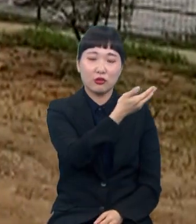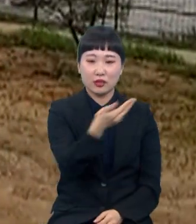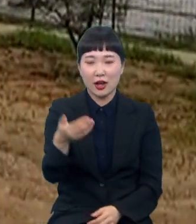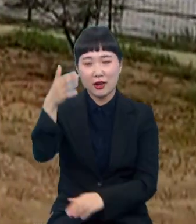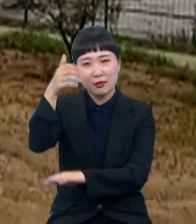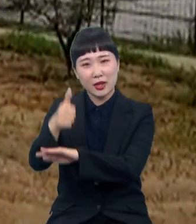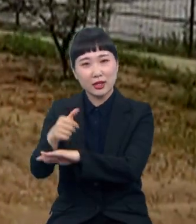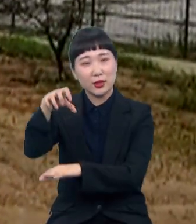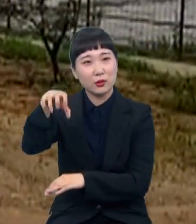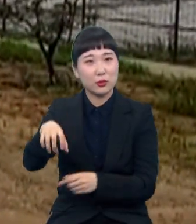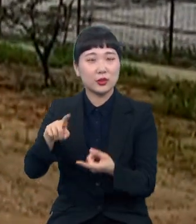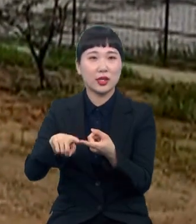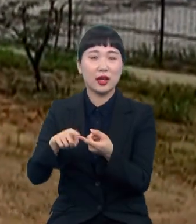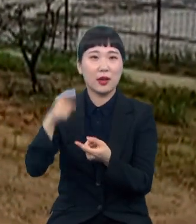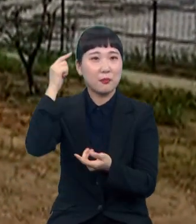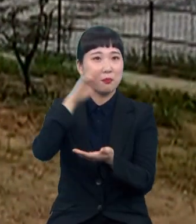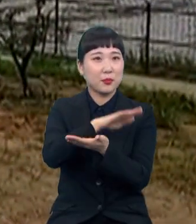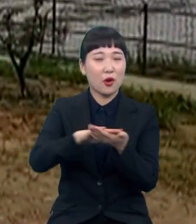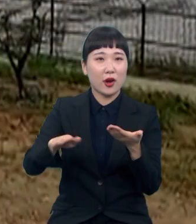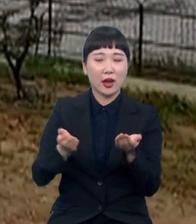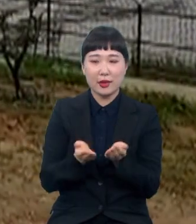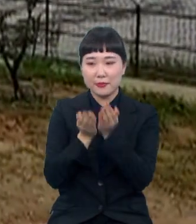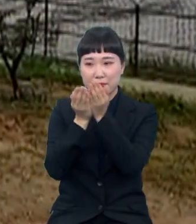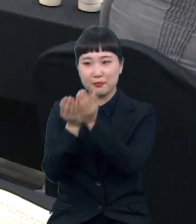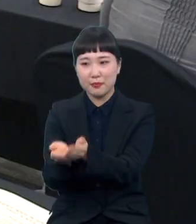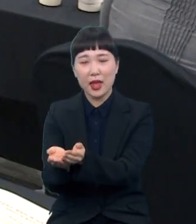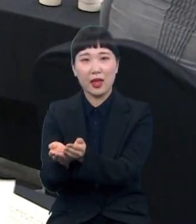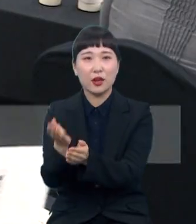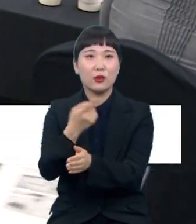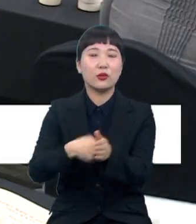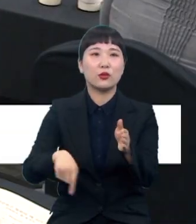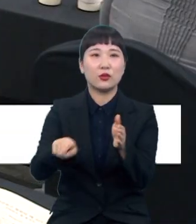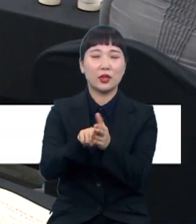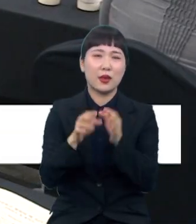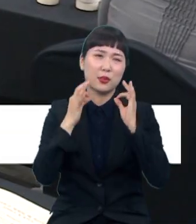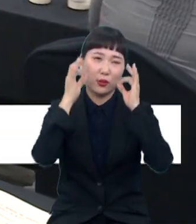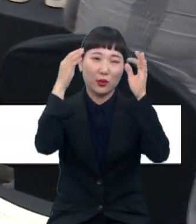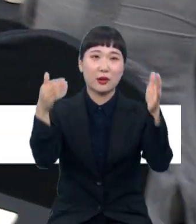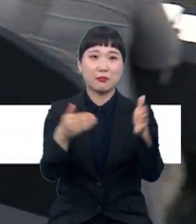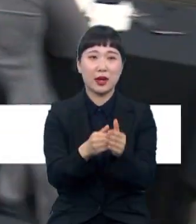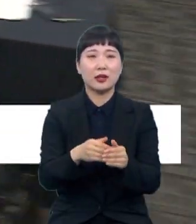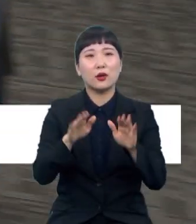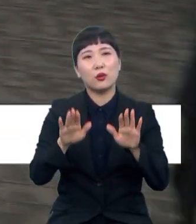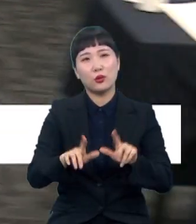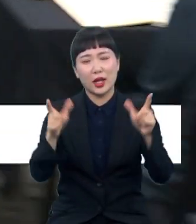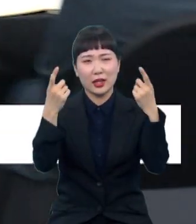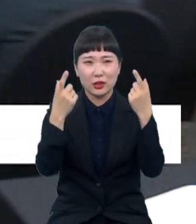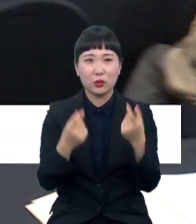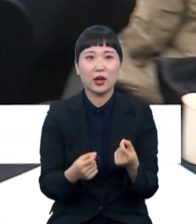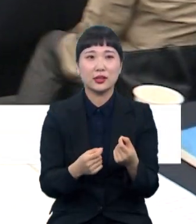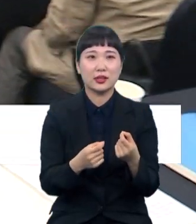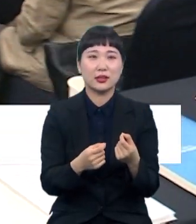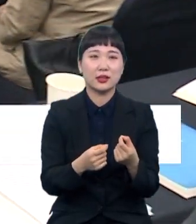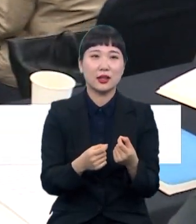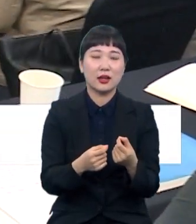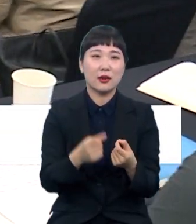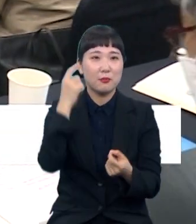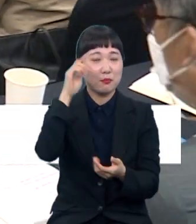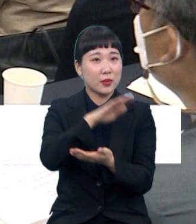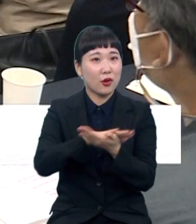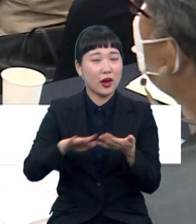띄우기 위한 노력이 민간에서 계속됐습니다. 올해도 이를 위한 한강 하구 평화의 배